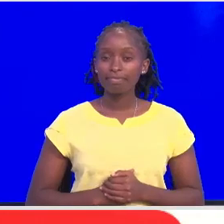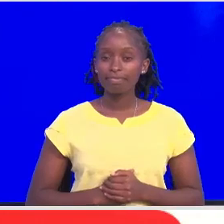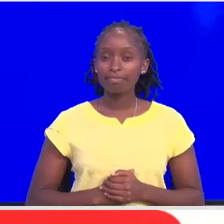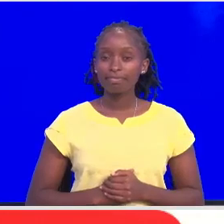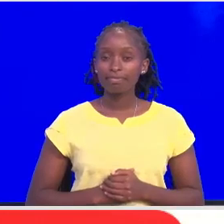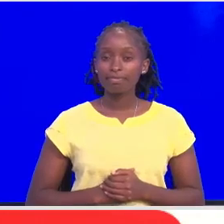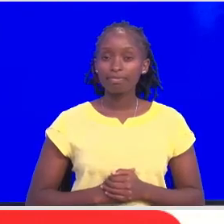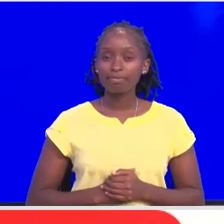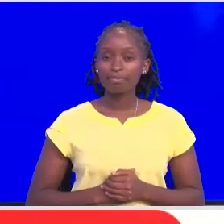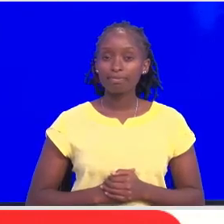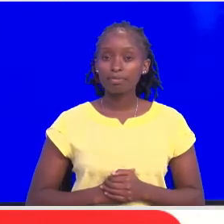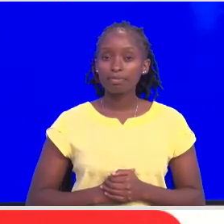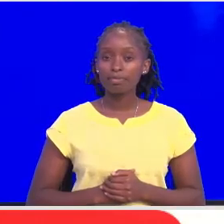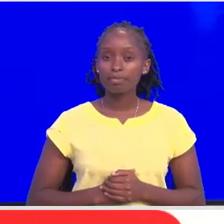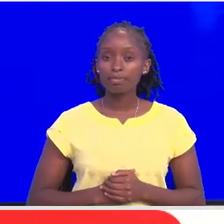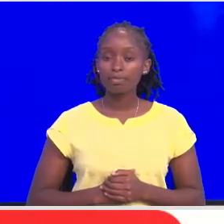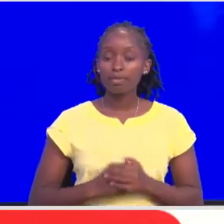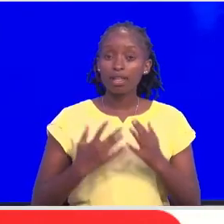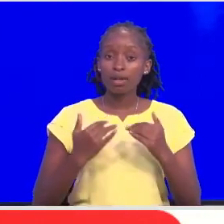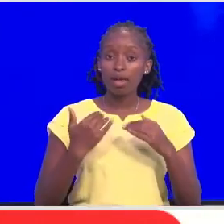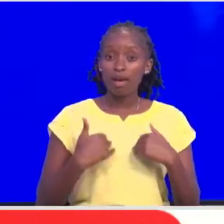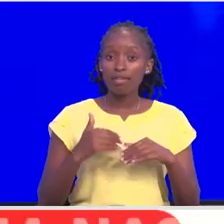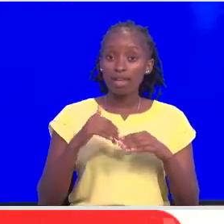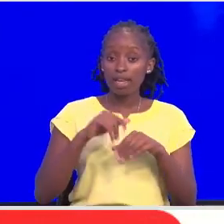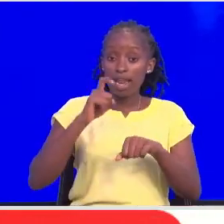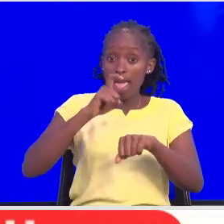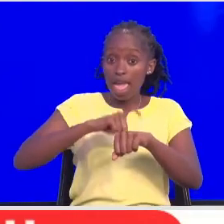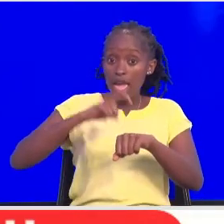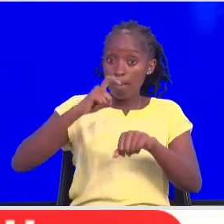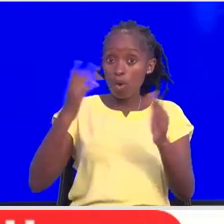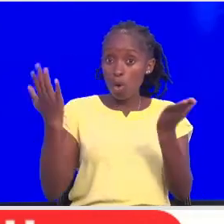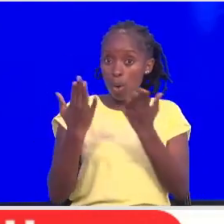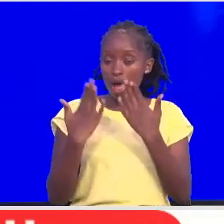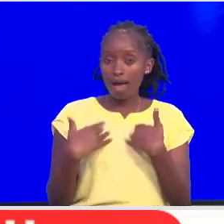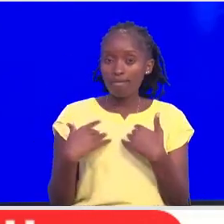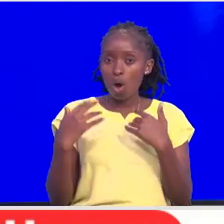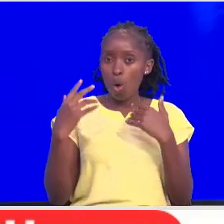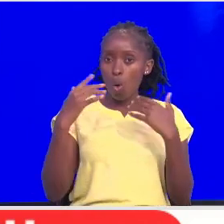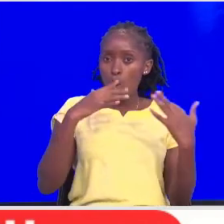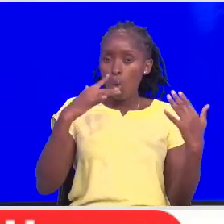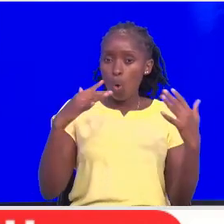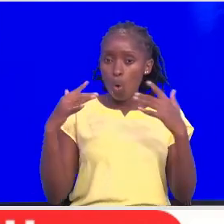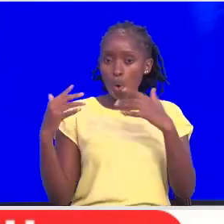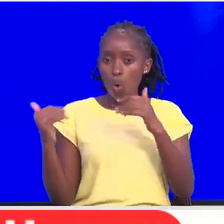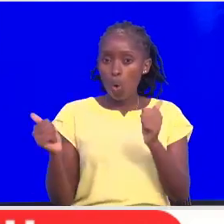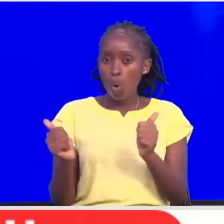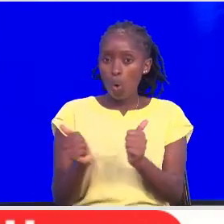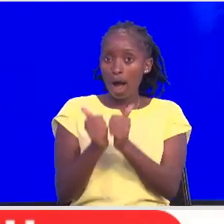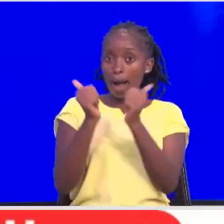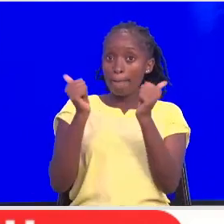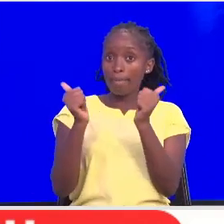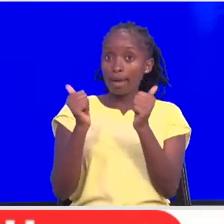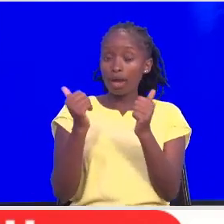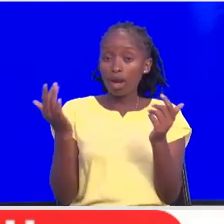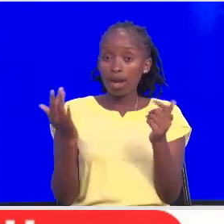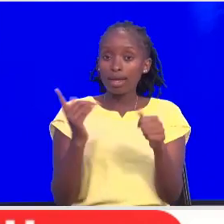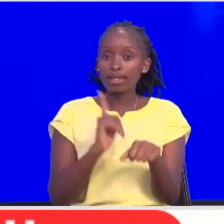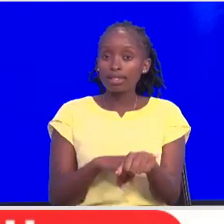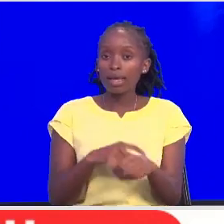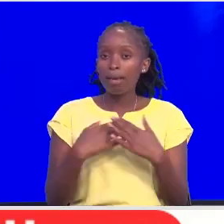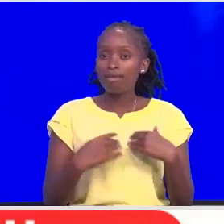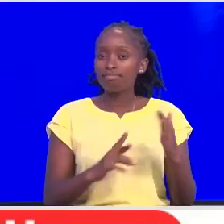tukitoka maeneo ya Bungoma kwa sasa tunaelekea hadi huko Embu ambapo vurugu ilizuka katika eneo la Kaimu katika kaunti ya Embu wakati mwakilishi wa